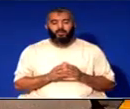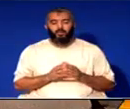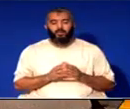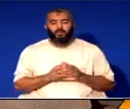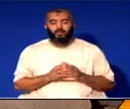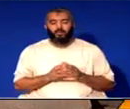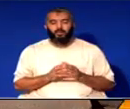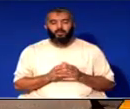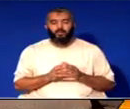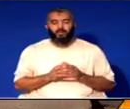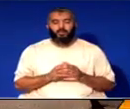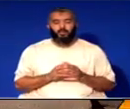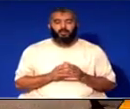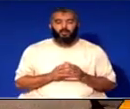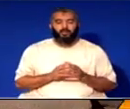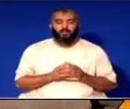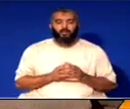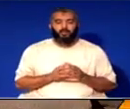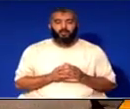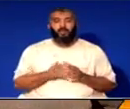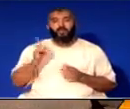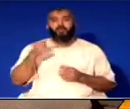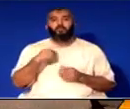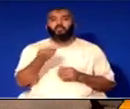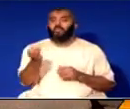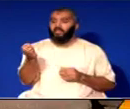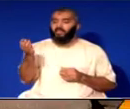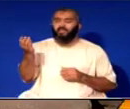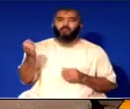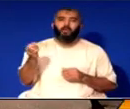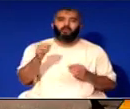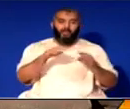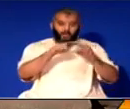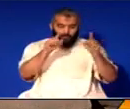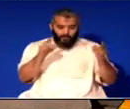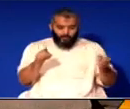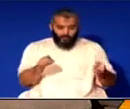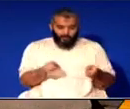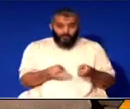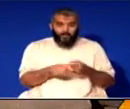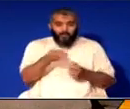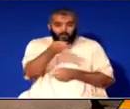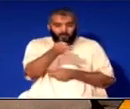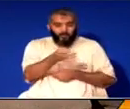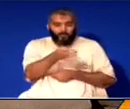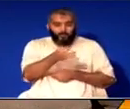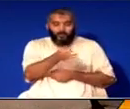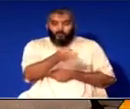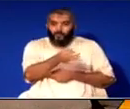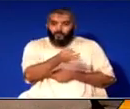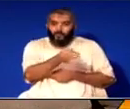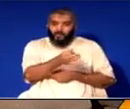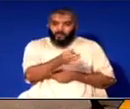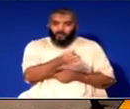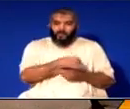نسبح الأذكار تاع ربي تاع الرسول صلى الله عليه وسلم، نسبح ونقول اللهم